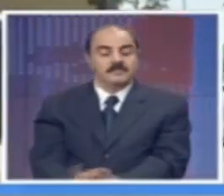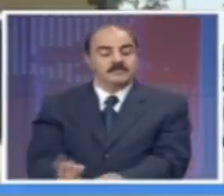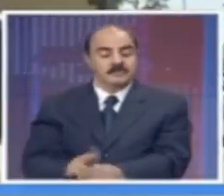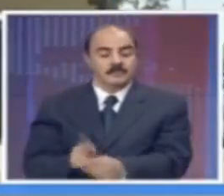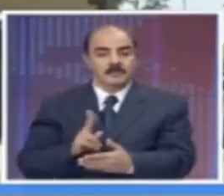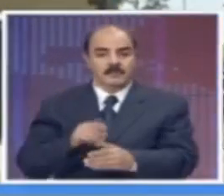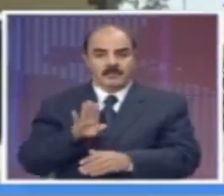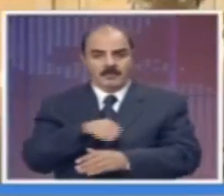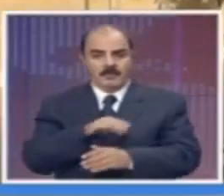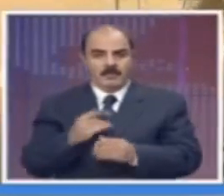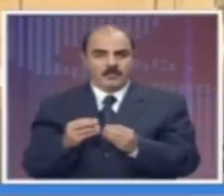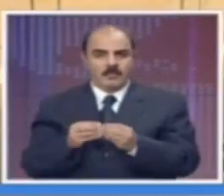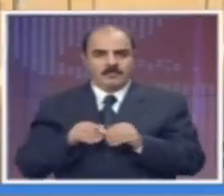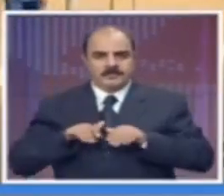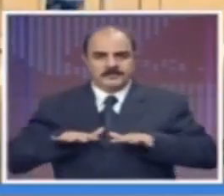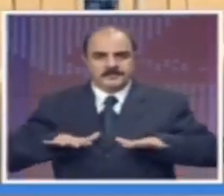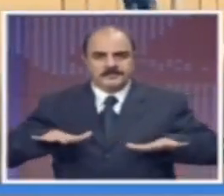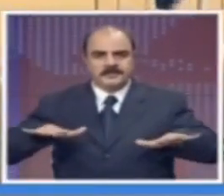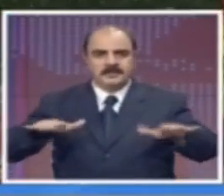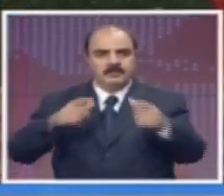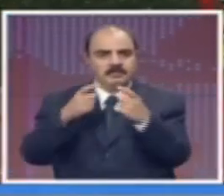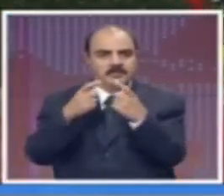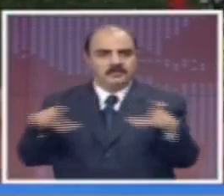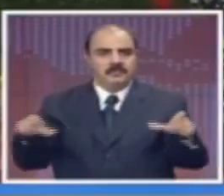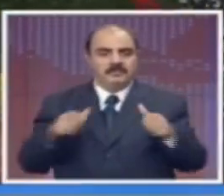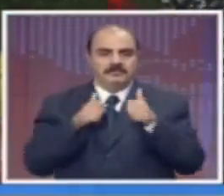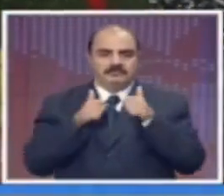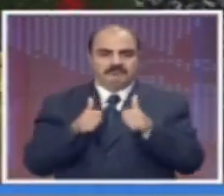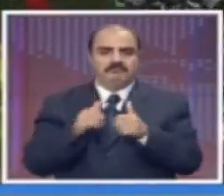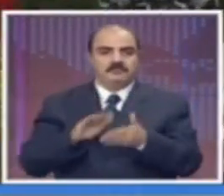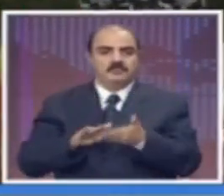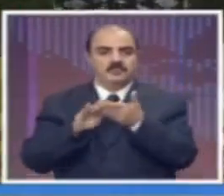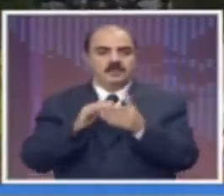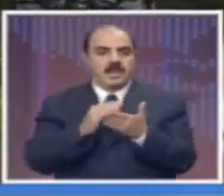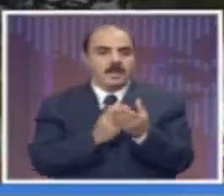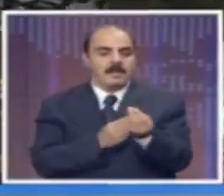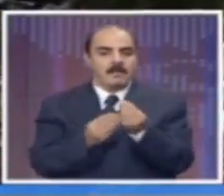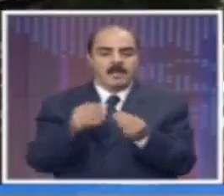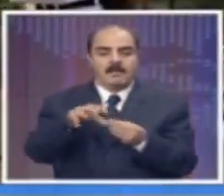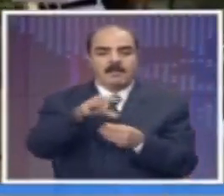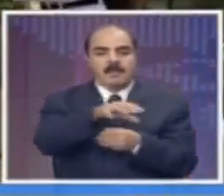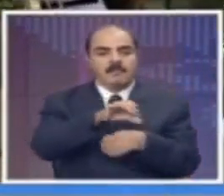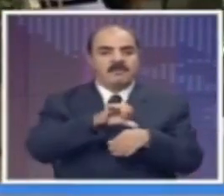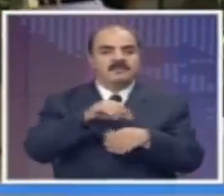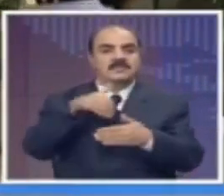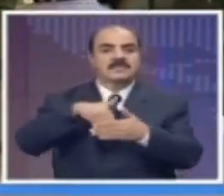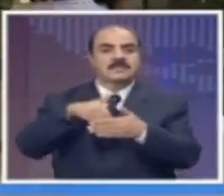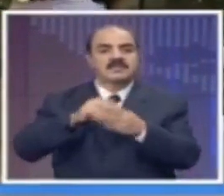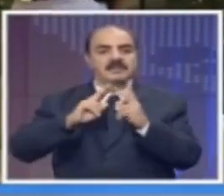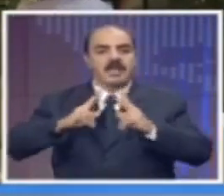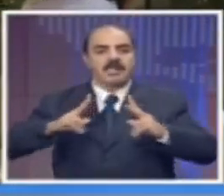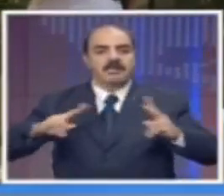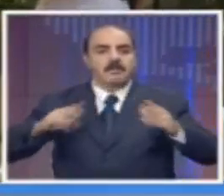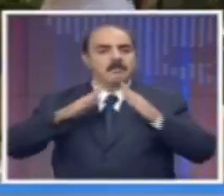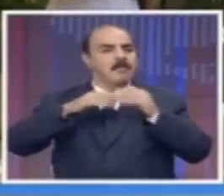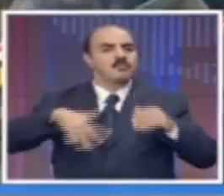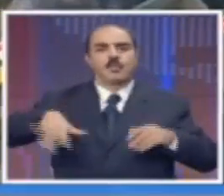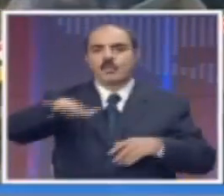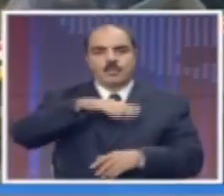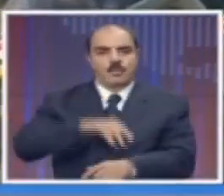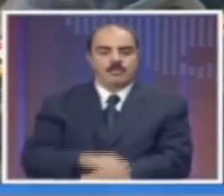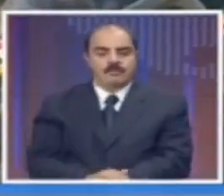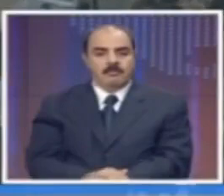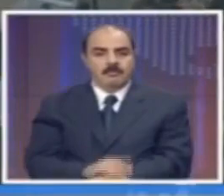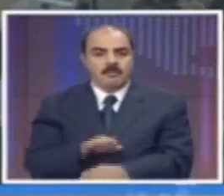تعتمد الخطة الأمنية على انتشار واسع لعناصر التأمين والخدمات الأمنية بمحيط مراكز الاقتراع المختلفة على مستوى الجمهورية